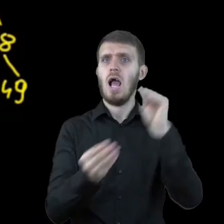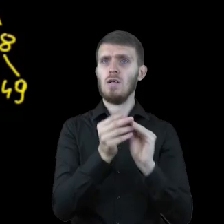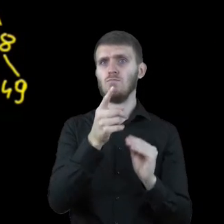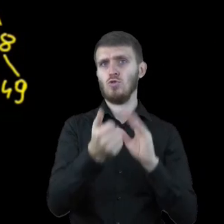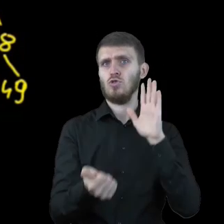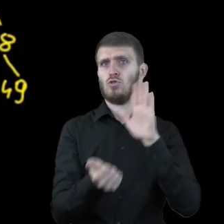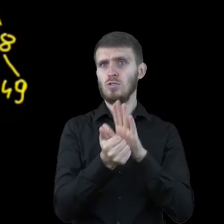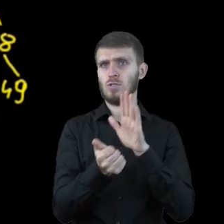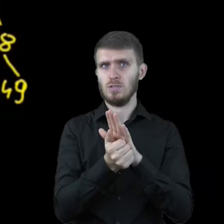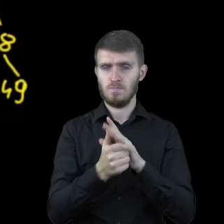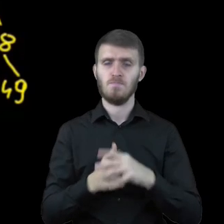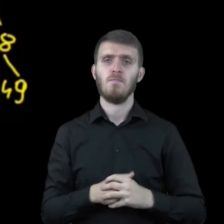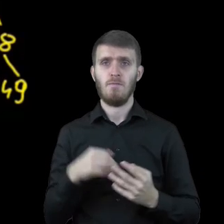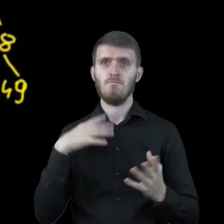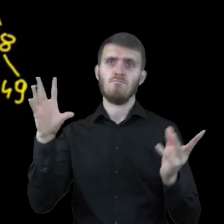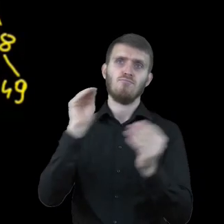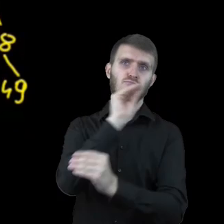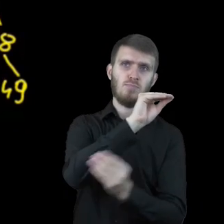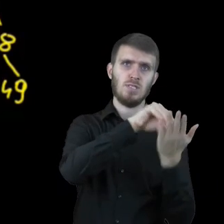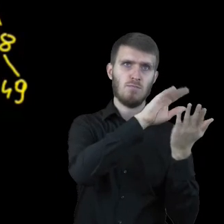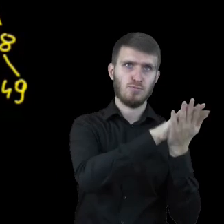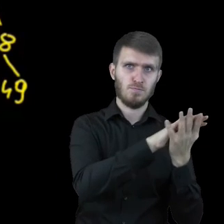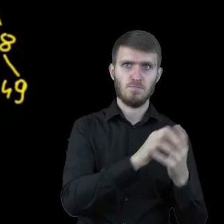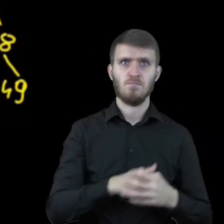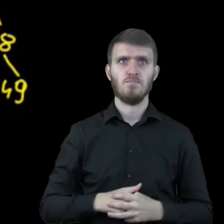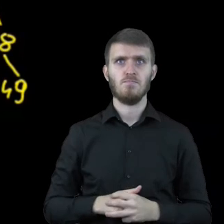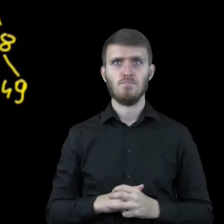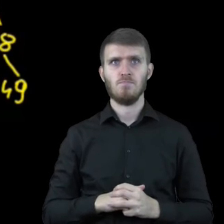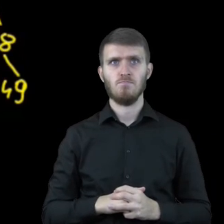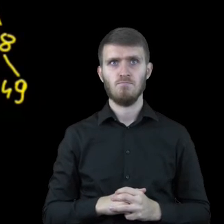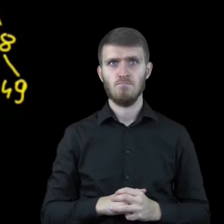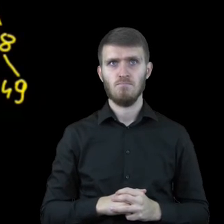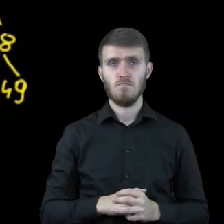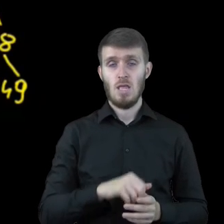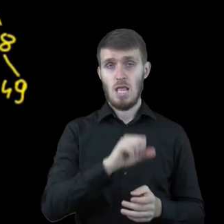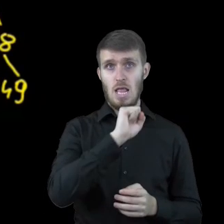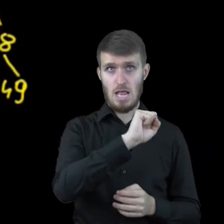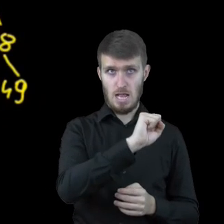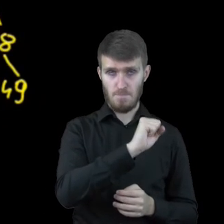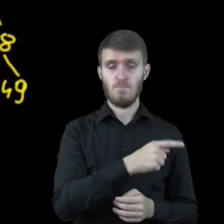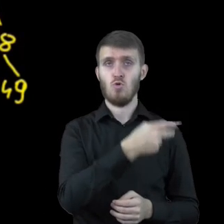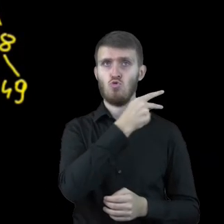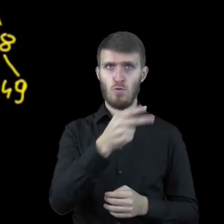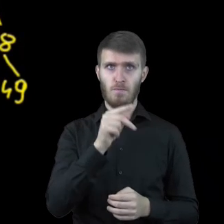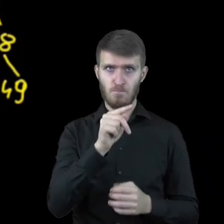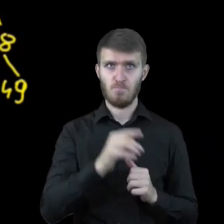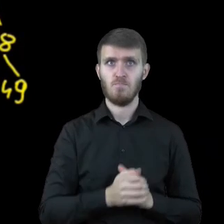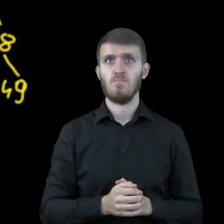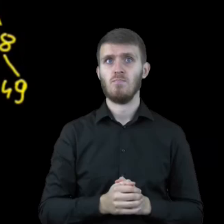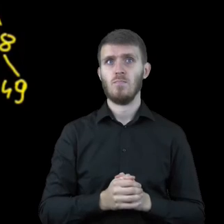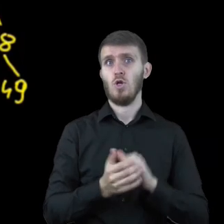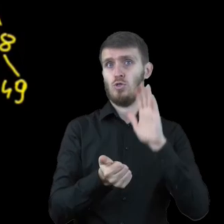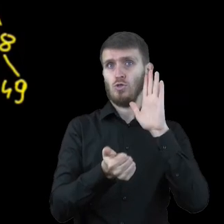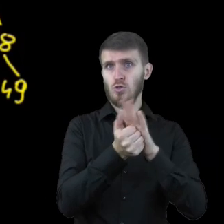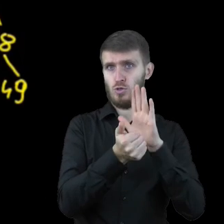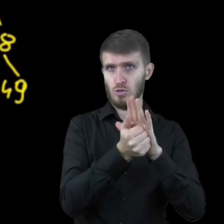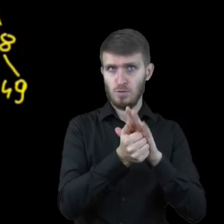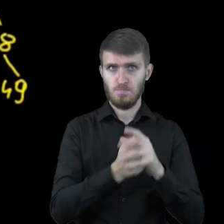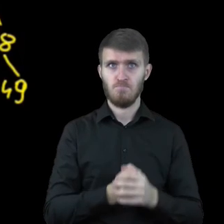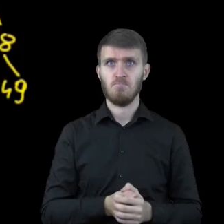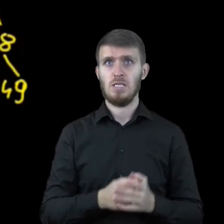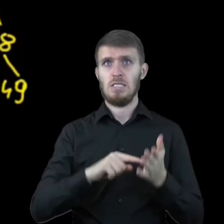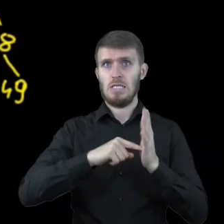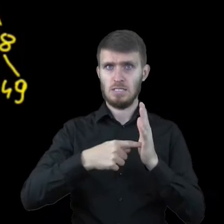razy 2 razy 2 to jest 16, czyli zapiszemy sobie tutaj obok, że a to jest pierwiastek.